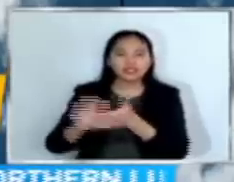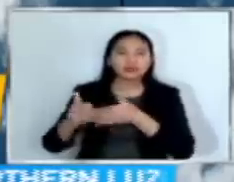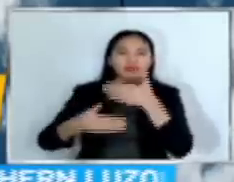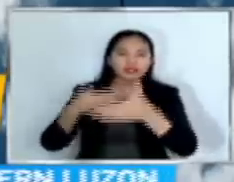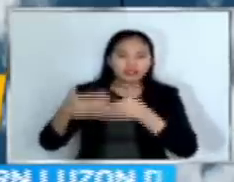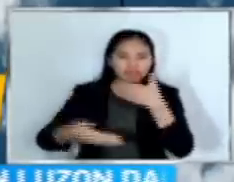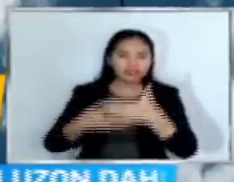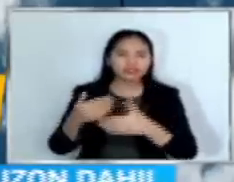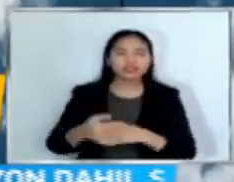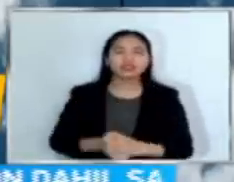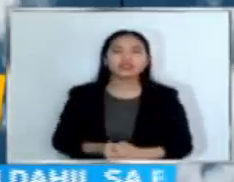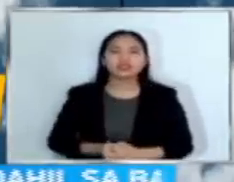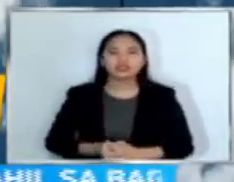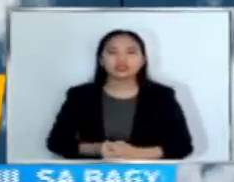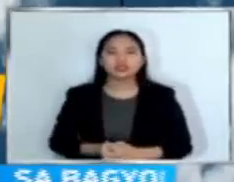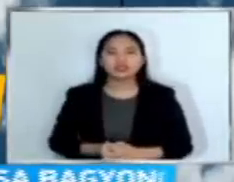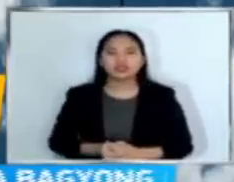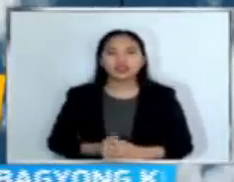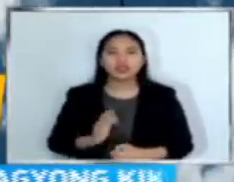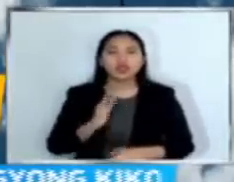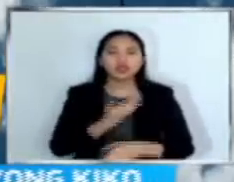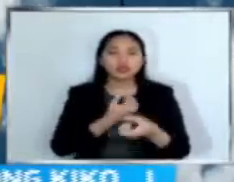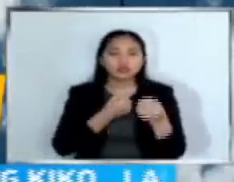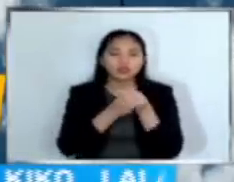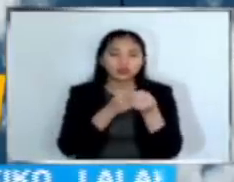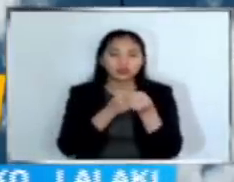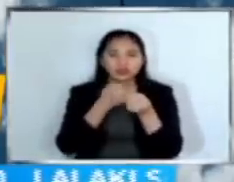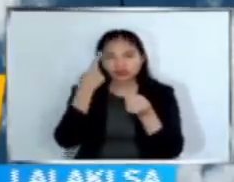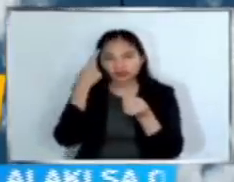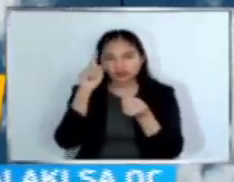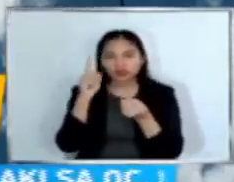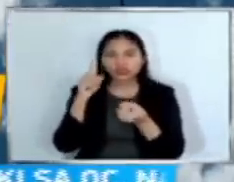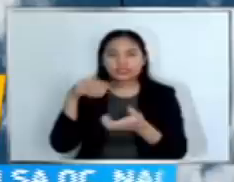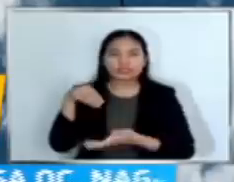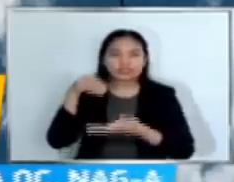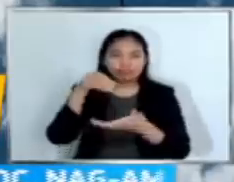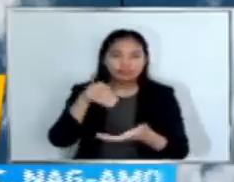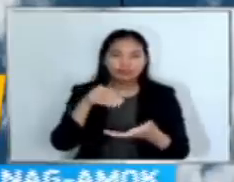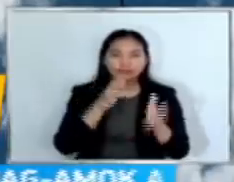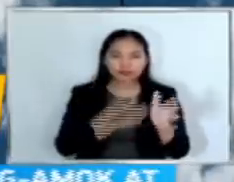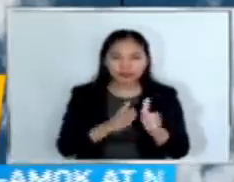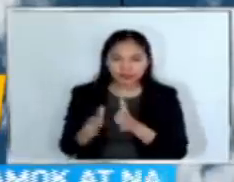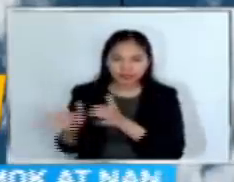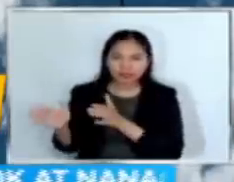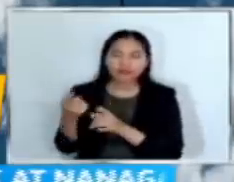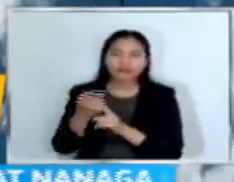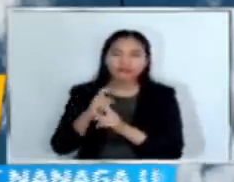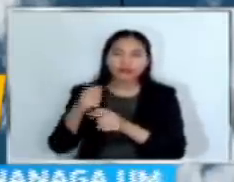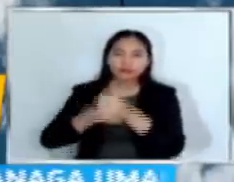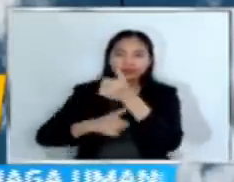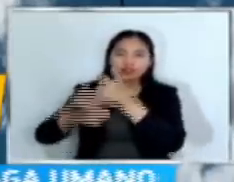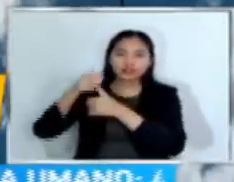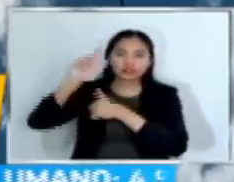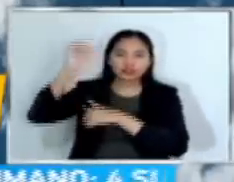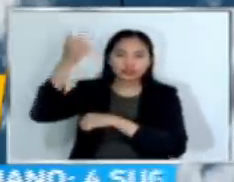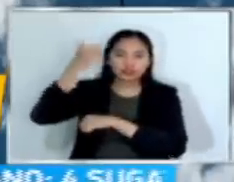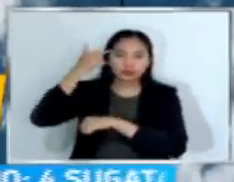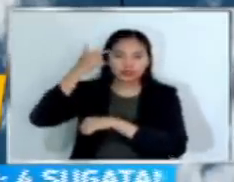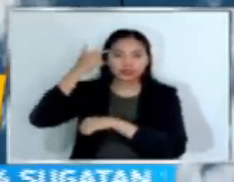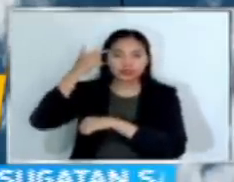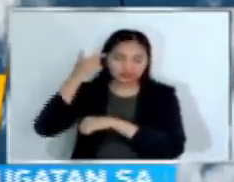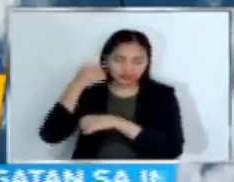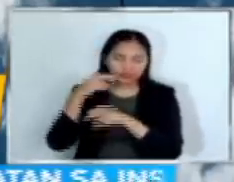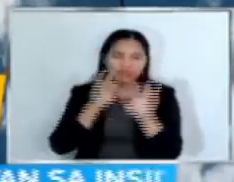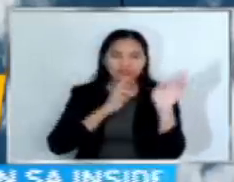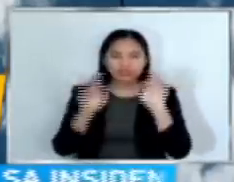mga support naman po for the prepositioning of relief items naman coming from the national government, nakahanda naman po ang ating mga